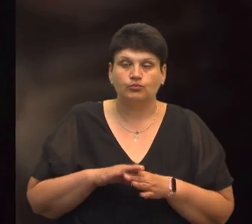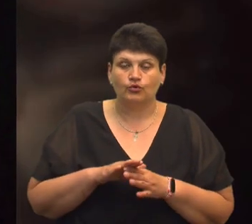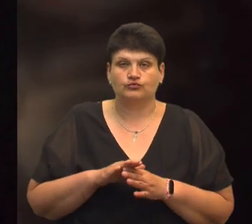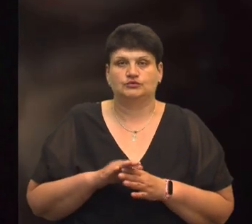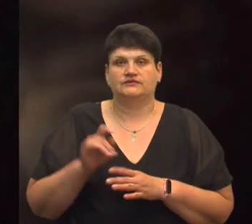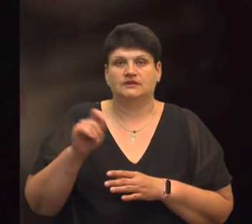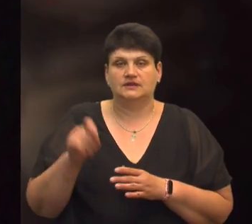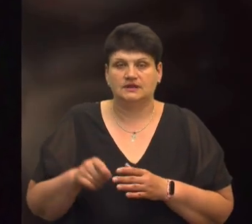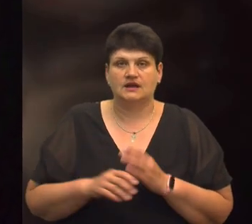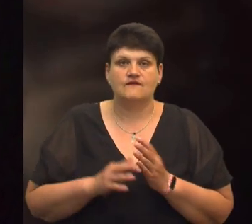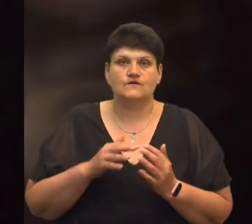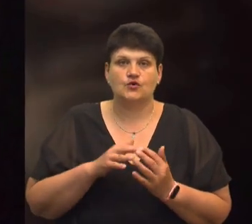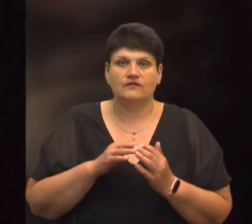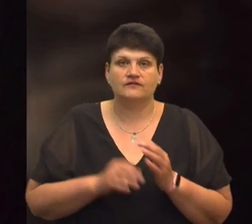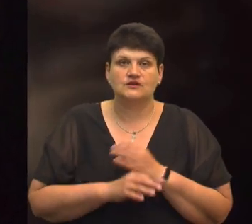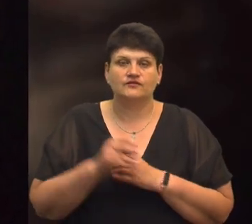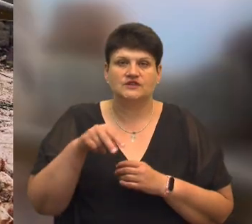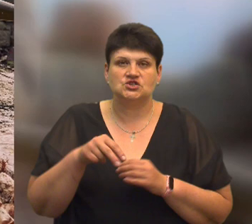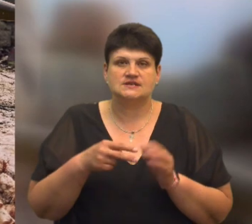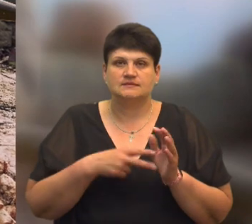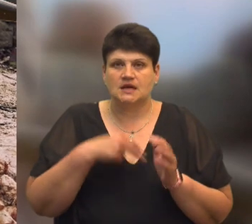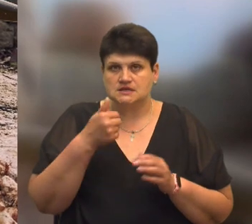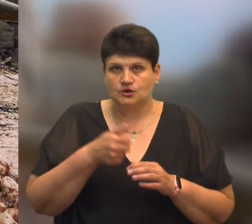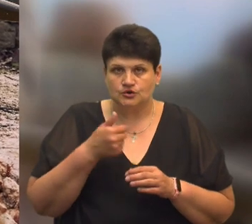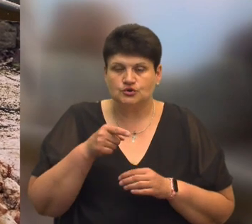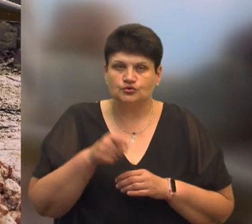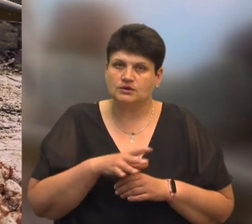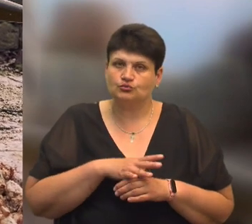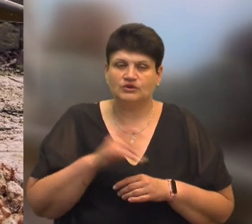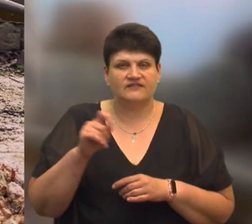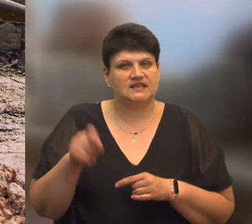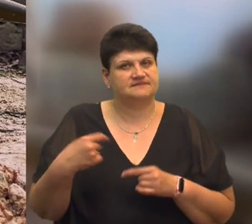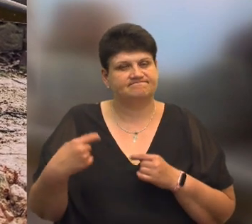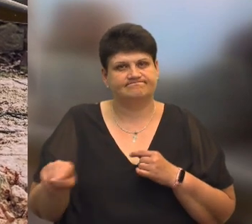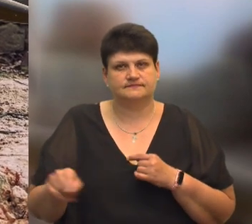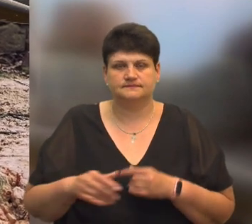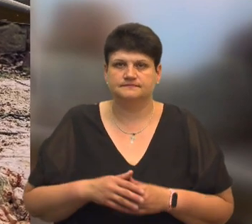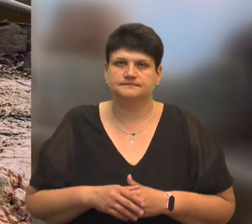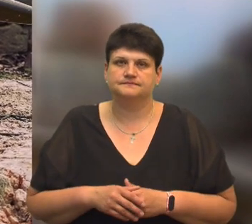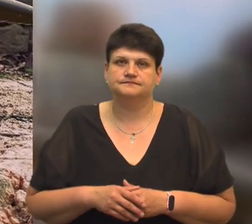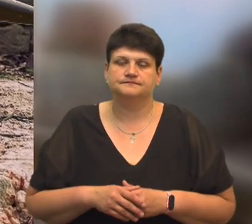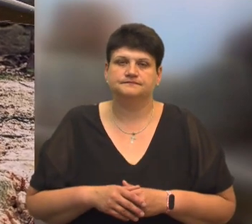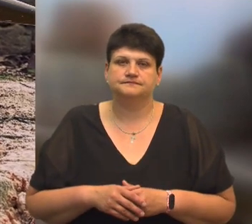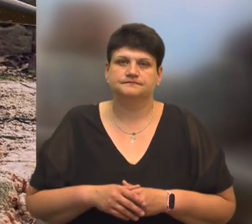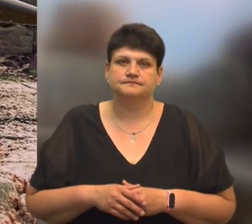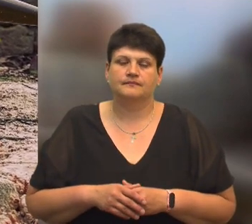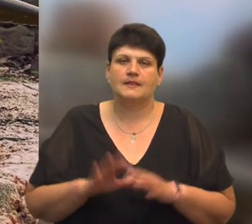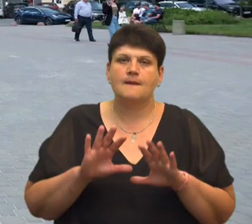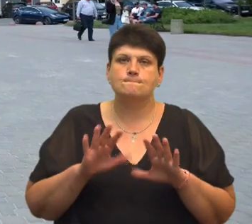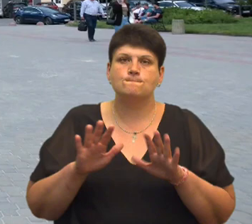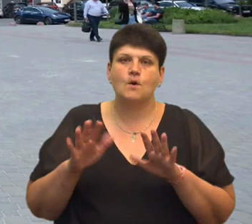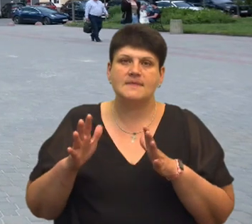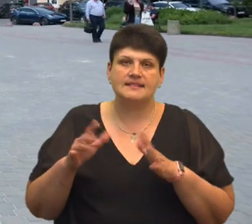у 2018 році. Каже, тоді російсько-українська війна була іншою. Моменти війни